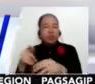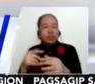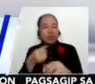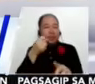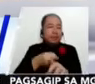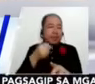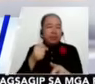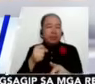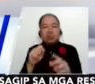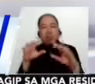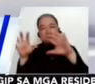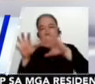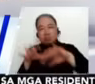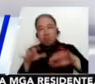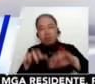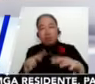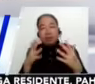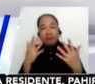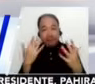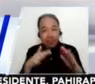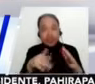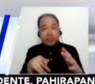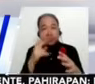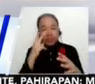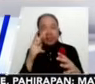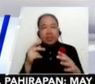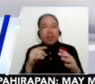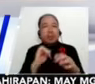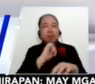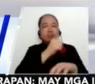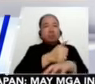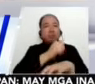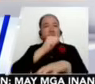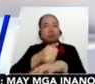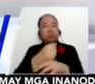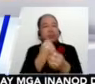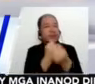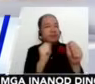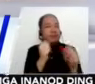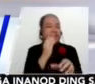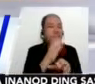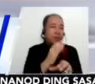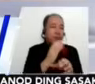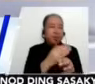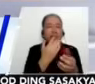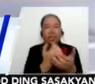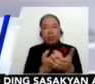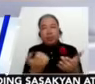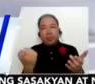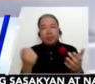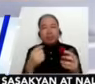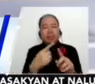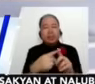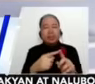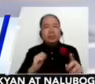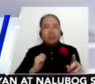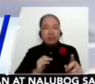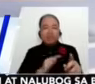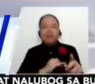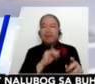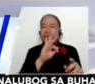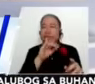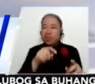doon sila naglagay o nagpreposition ng mga rescue vehicle, rescue equipment at mga rescue personnel in case na kailanganing